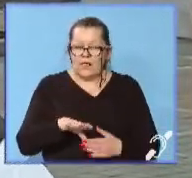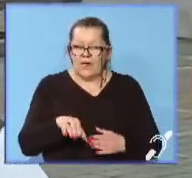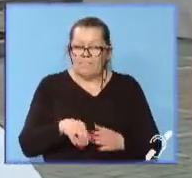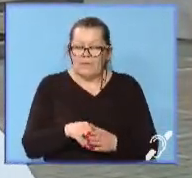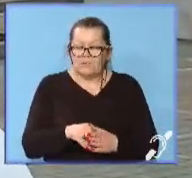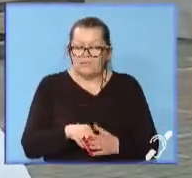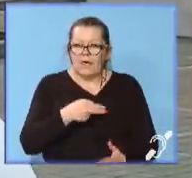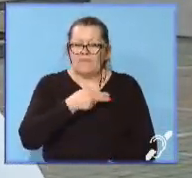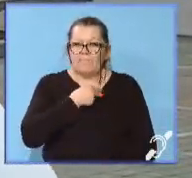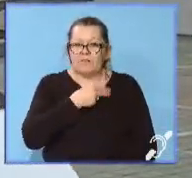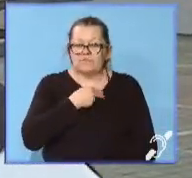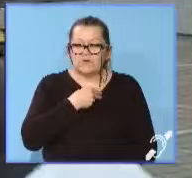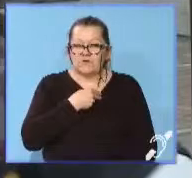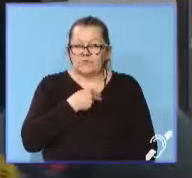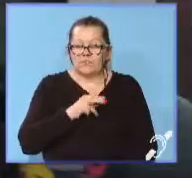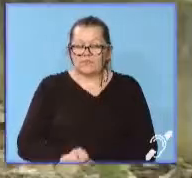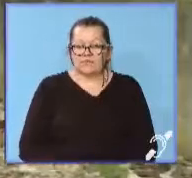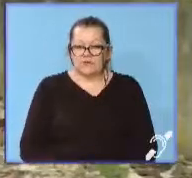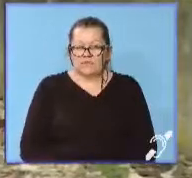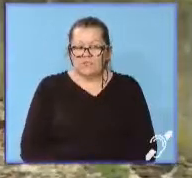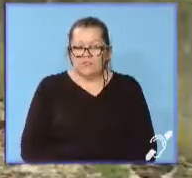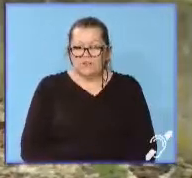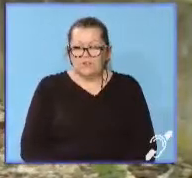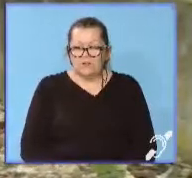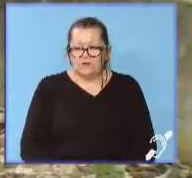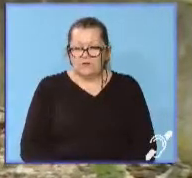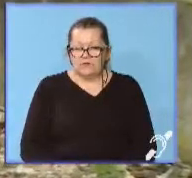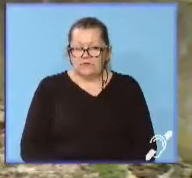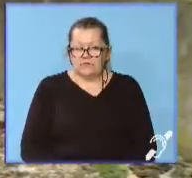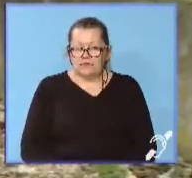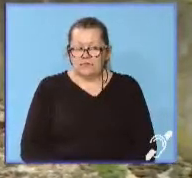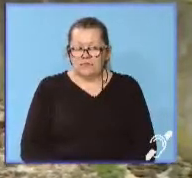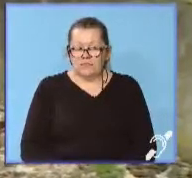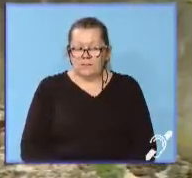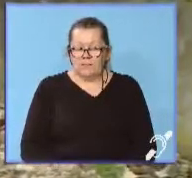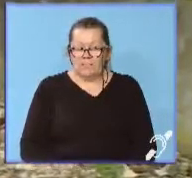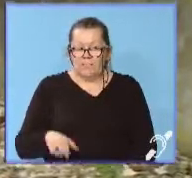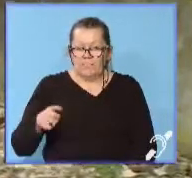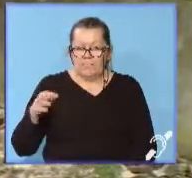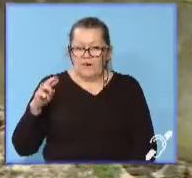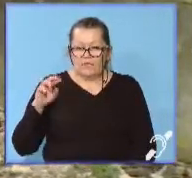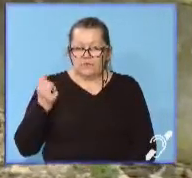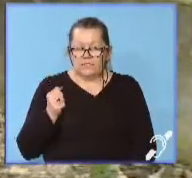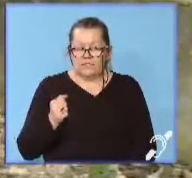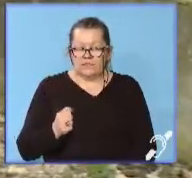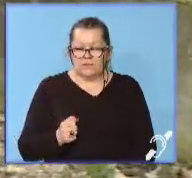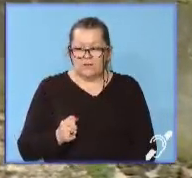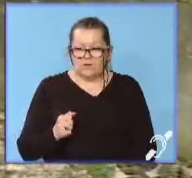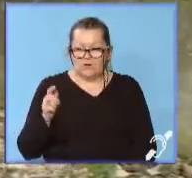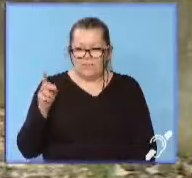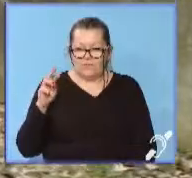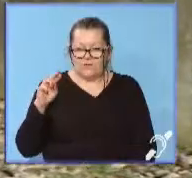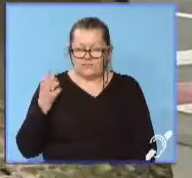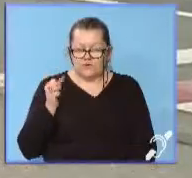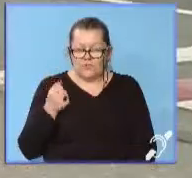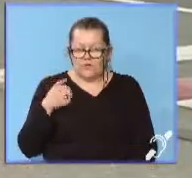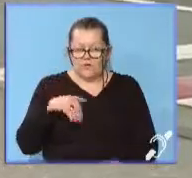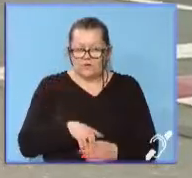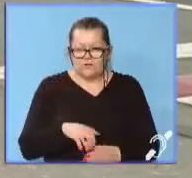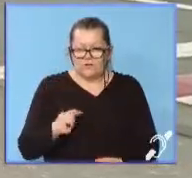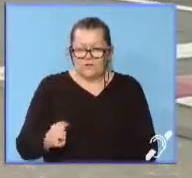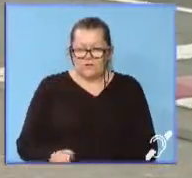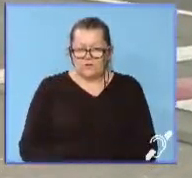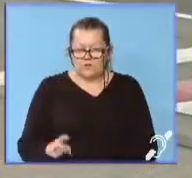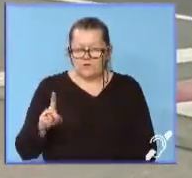cele cum e Fecioara între sfinți și luna între stele una la părinți și mândră în toate cele cum e Fecioara între sfinți și luna între stele